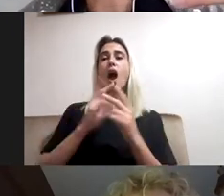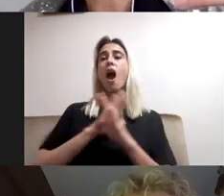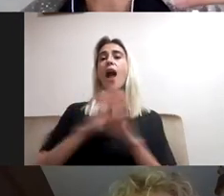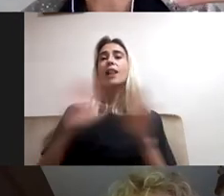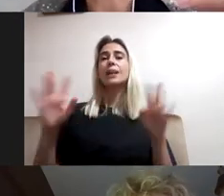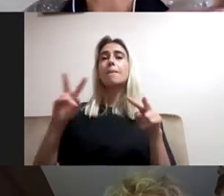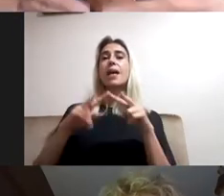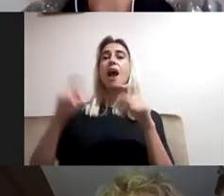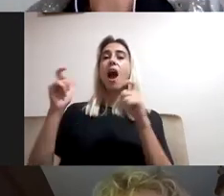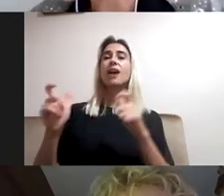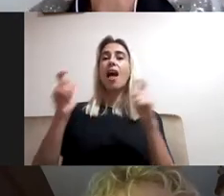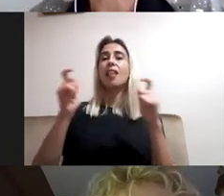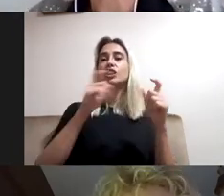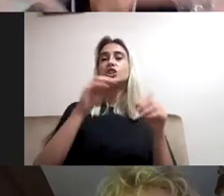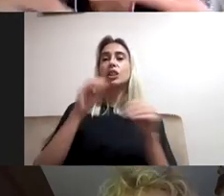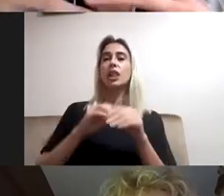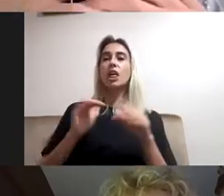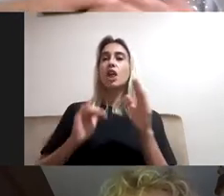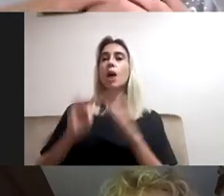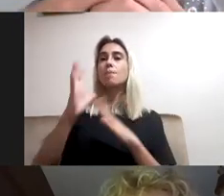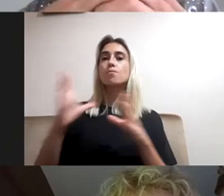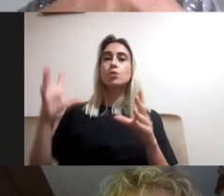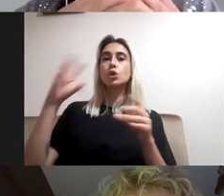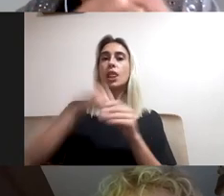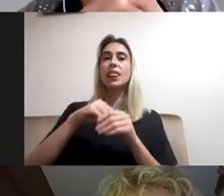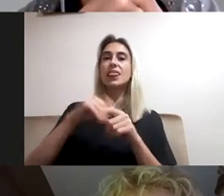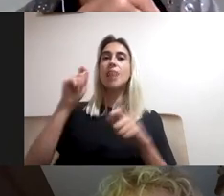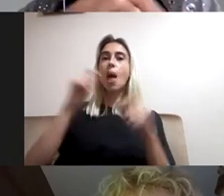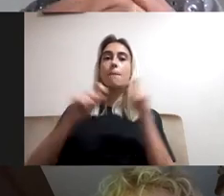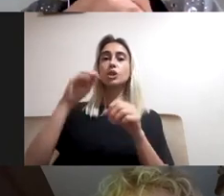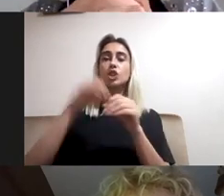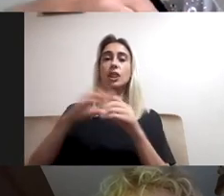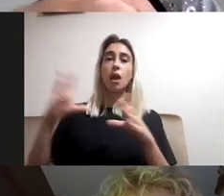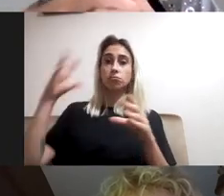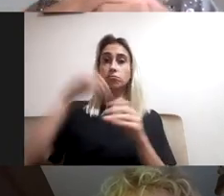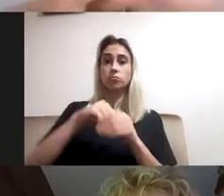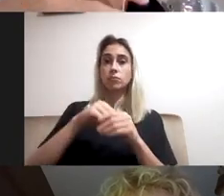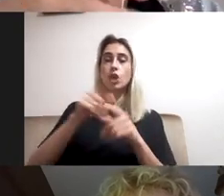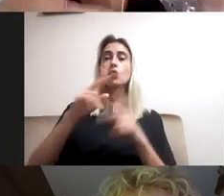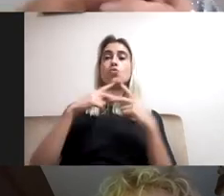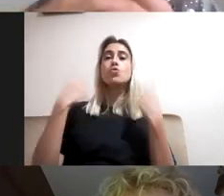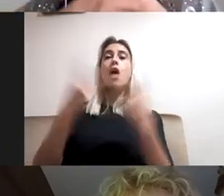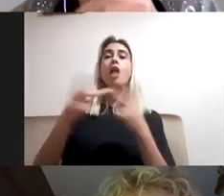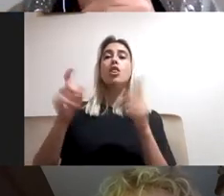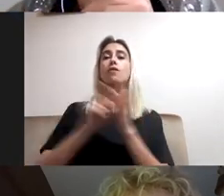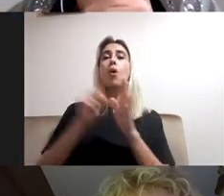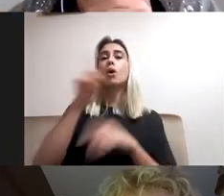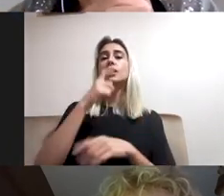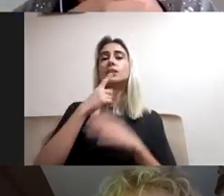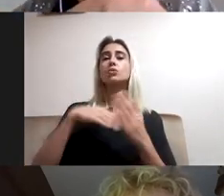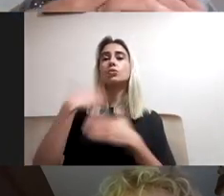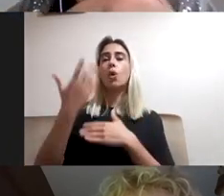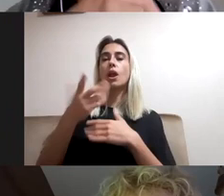kentler içerisinde yaşayan bir bütünleştirilmiş bir yapı içinde de yerleştirildiysek ki dünya nüfusunun bundan 10 yıl sonra yaklaşık